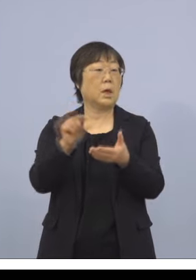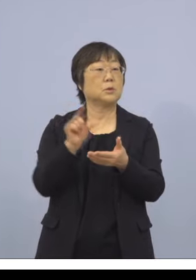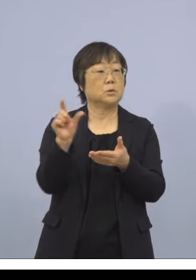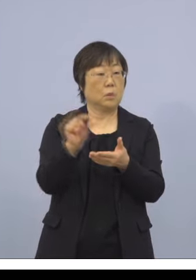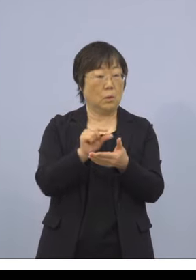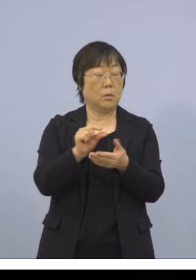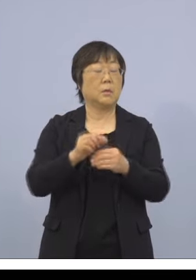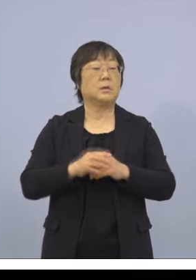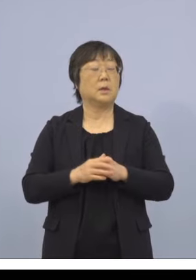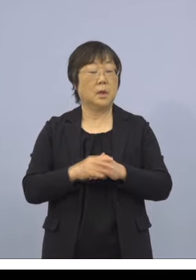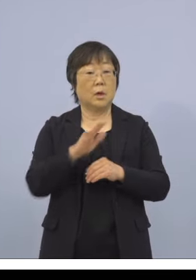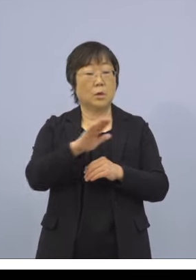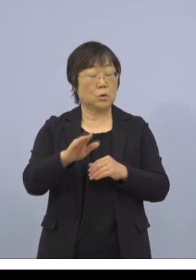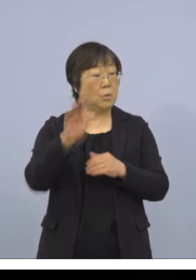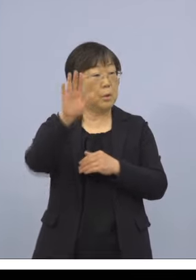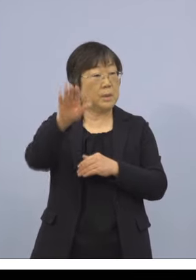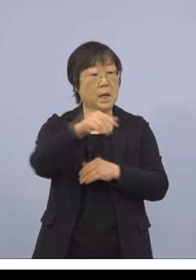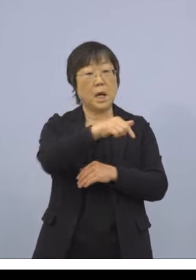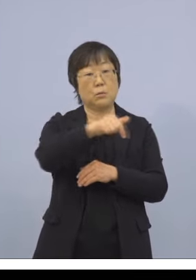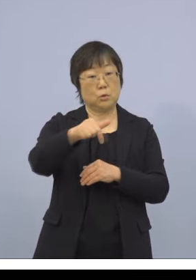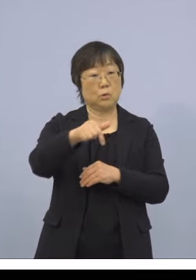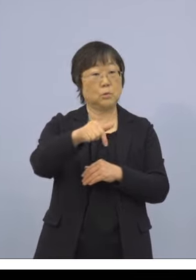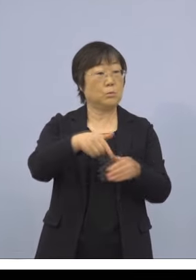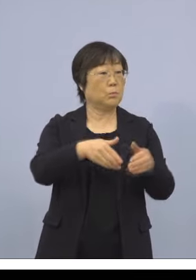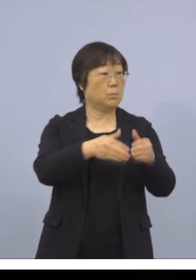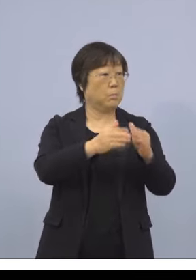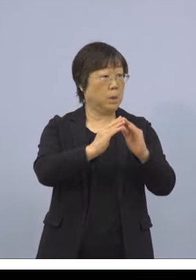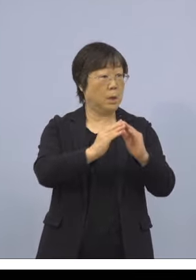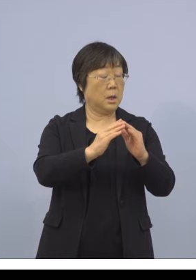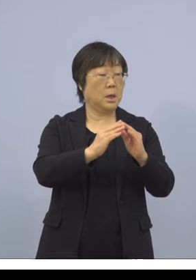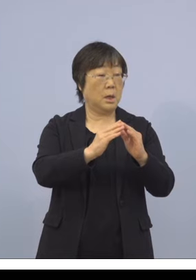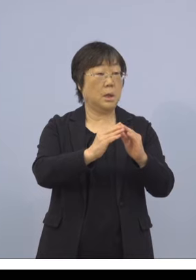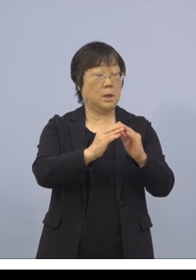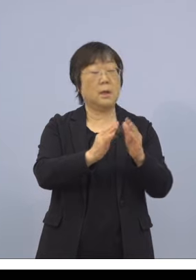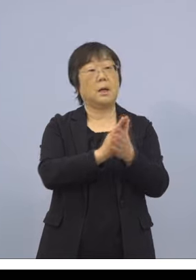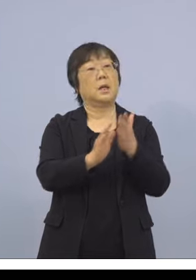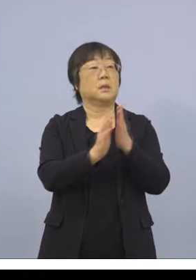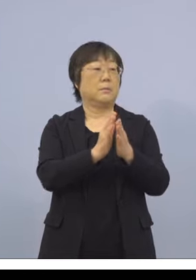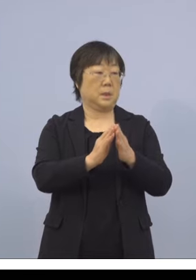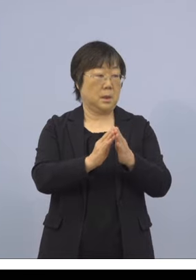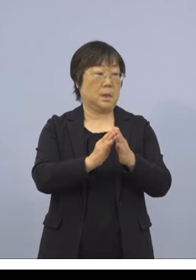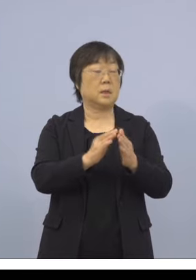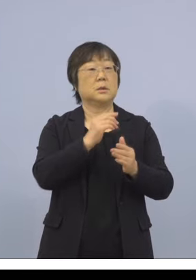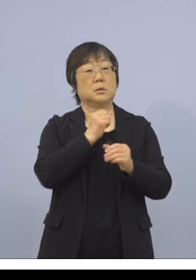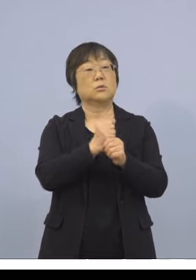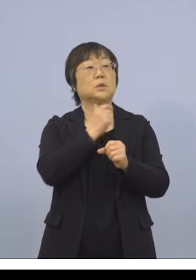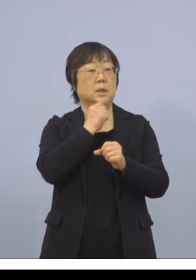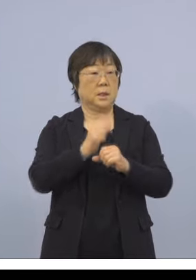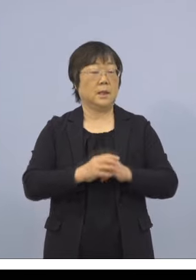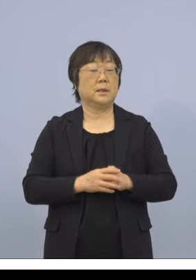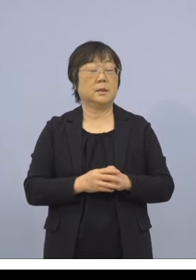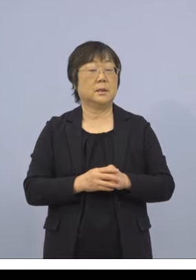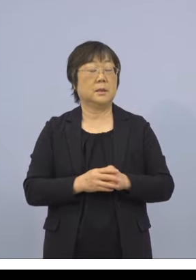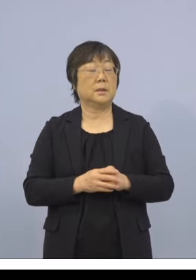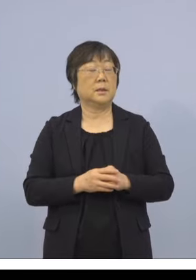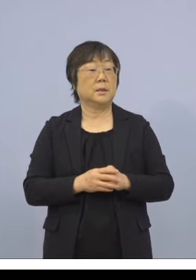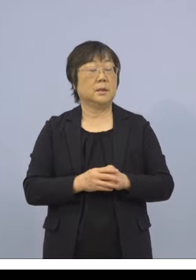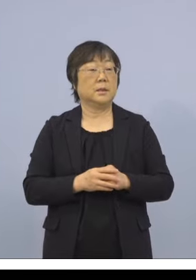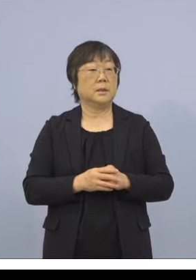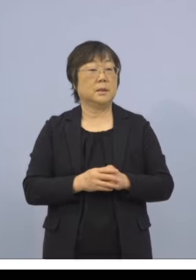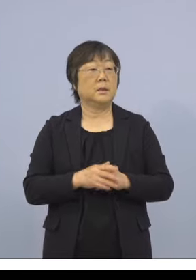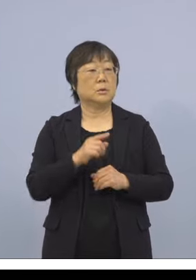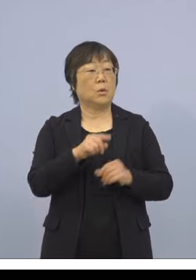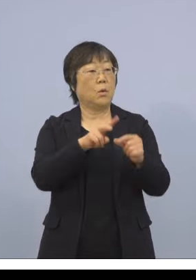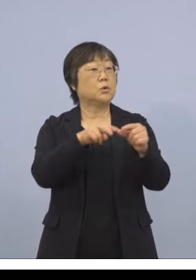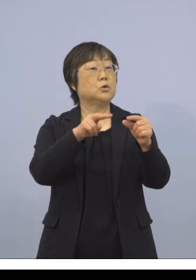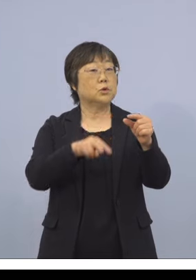ですね、そして子ども未来部というものを今度の組織再編で作りますのでですね、そこを